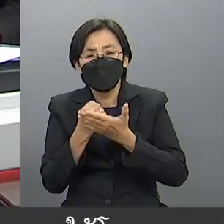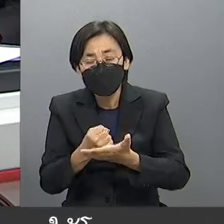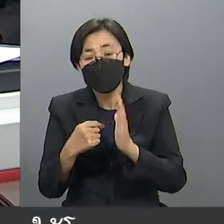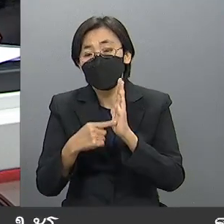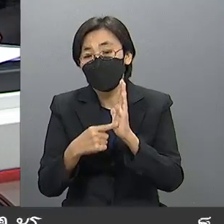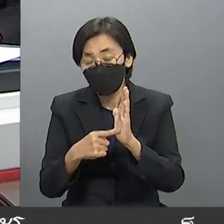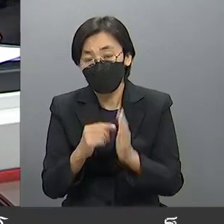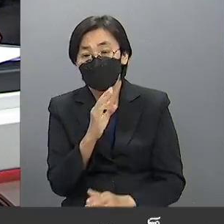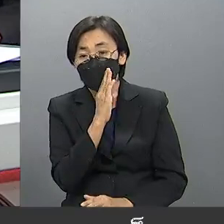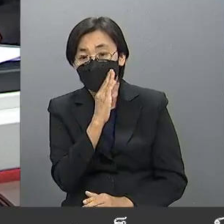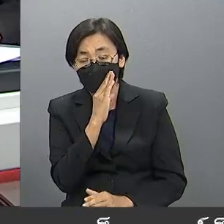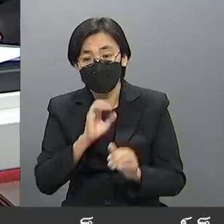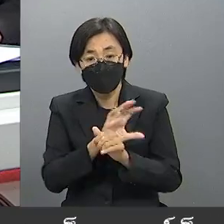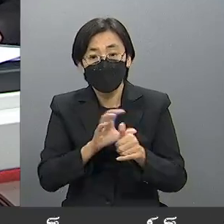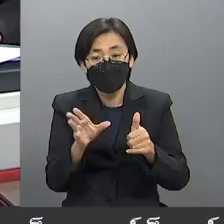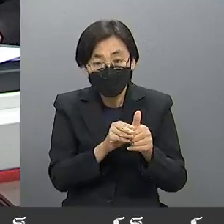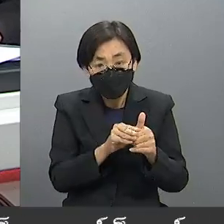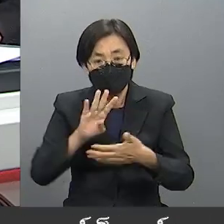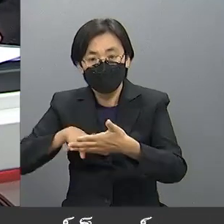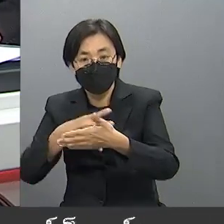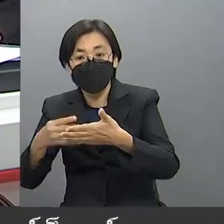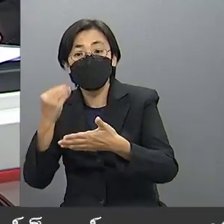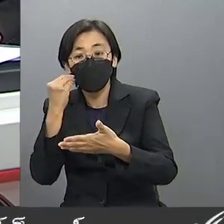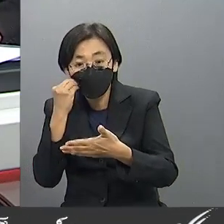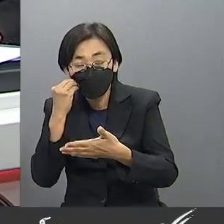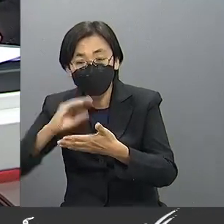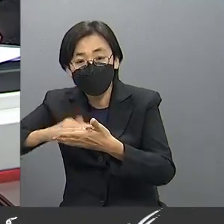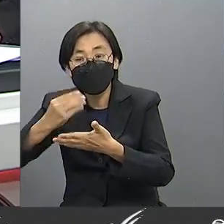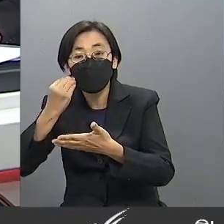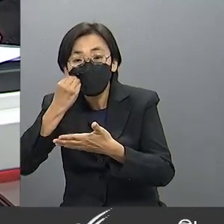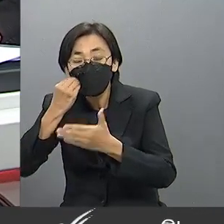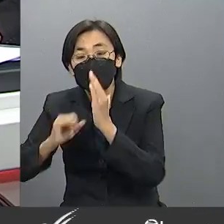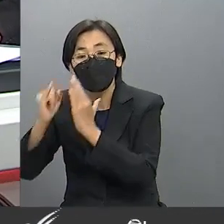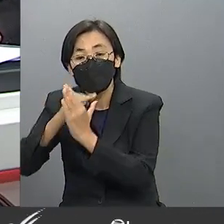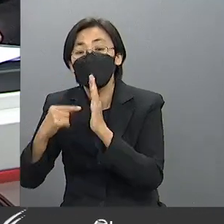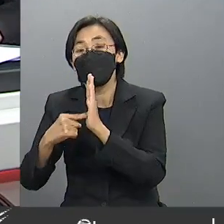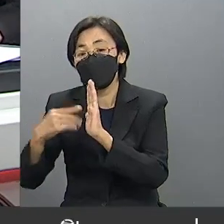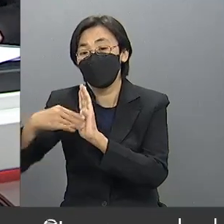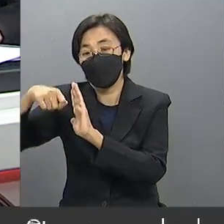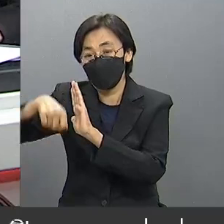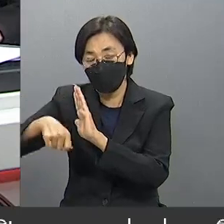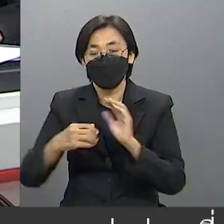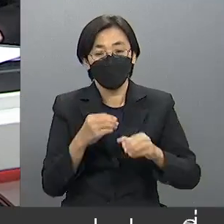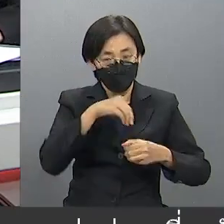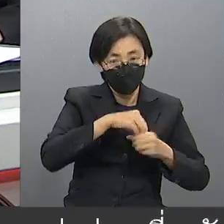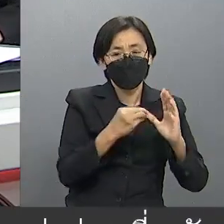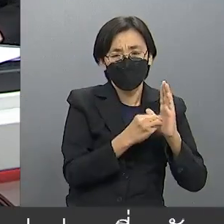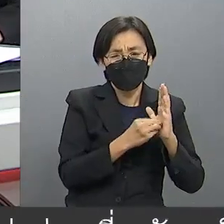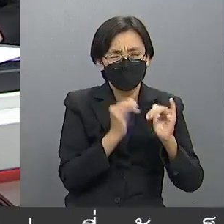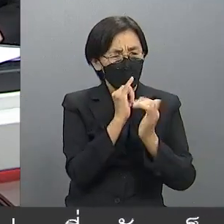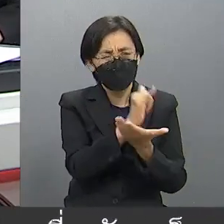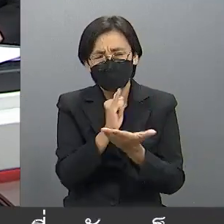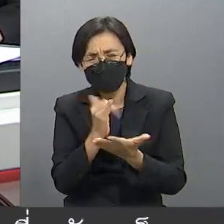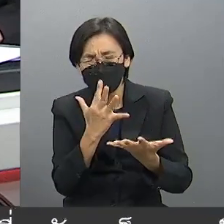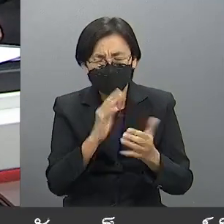ดเชื้อแล้วมีทะเบียนบ้านอยู่ในต่างจังหวัดอย่างที่นครราชสีมาอยู่กรุงเทพหาเตียงไม่ได้นะคะบอกว่ากลับไปรักษ